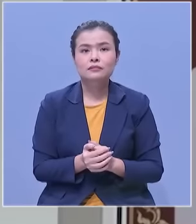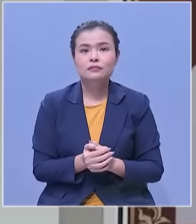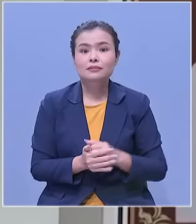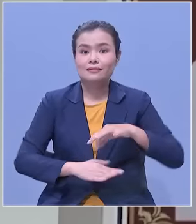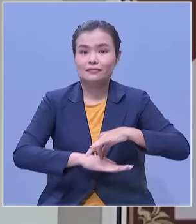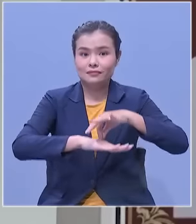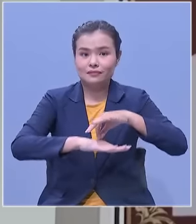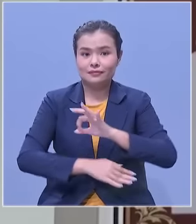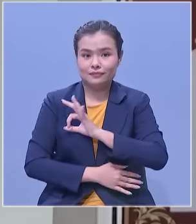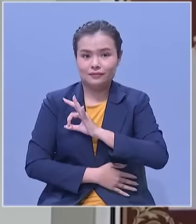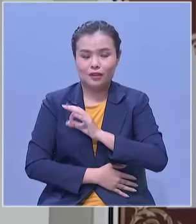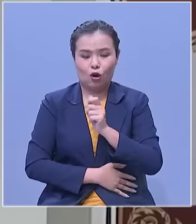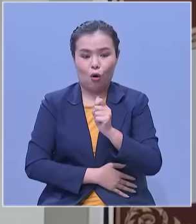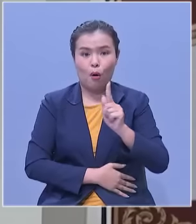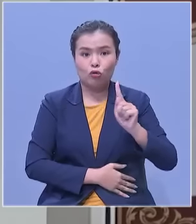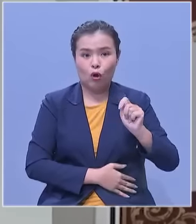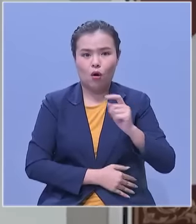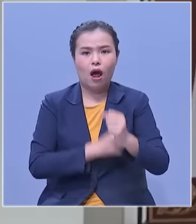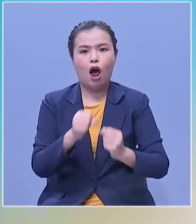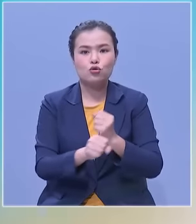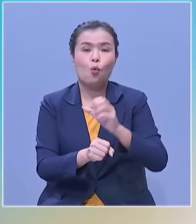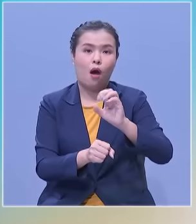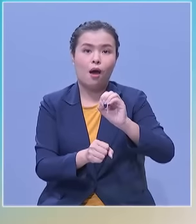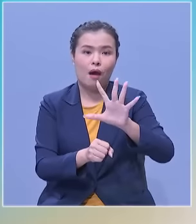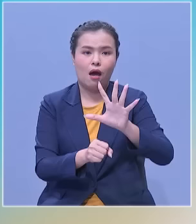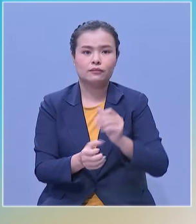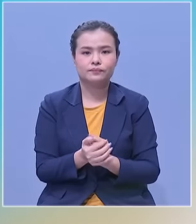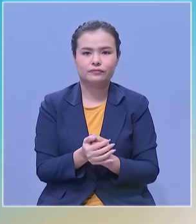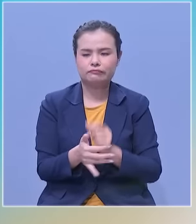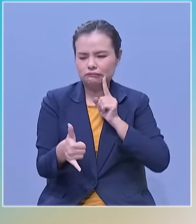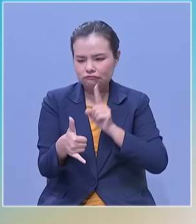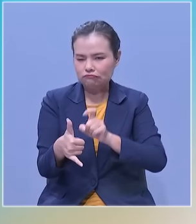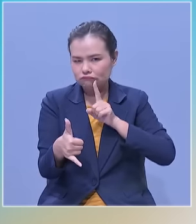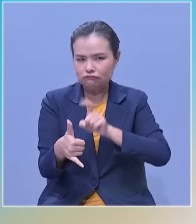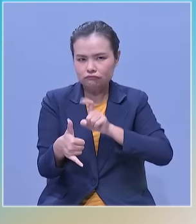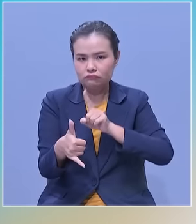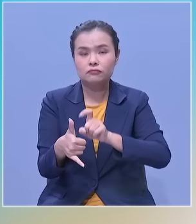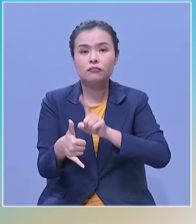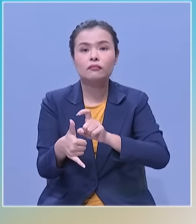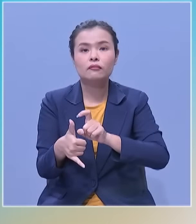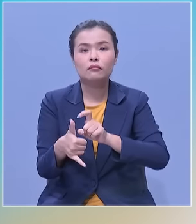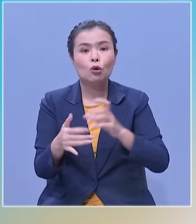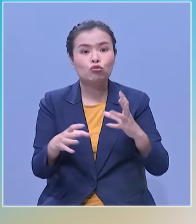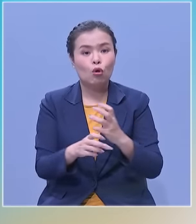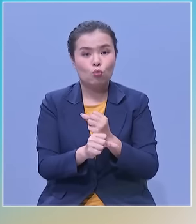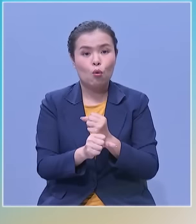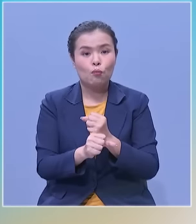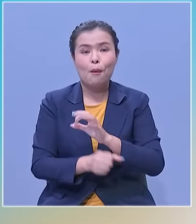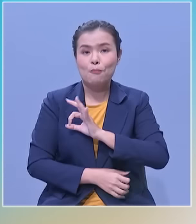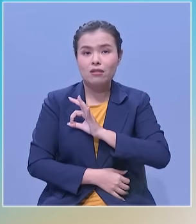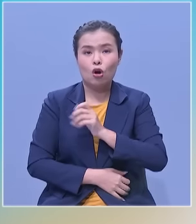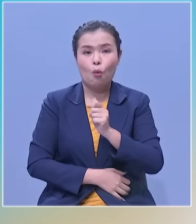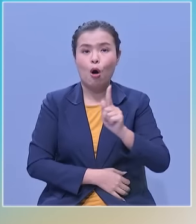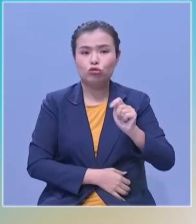ตำแหน่งเป็นสมาชิกอบตอายุ 55ปีมาเค้นสอบอย่างหนักจนท้ายที่สุดสมาชิกอบตคน